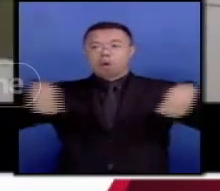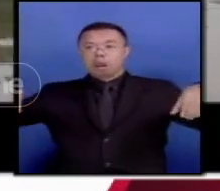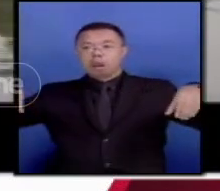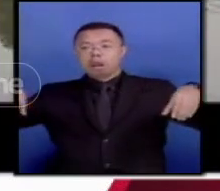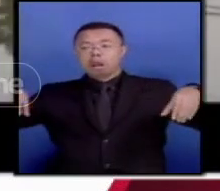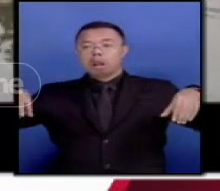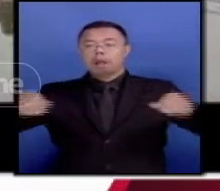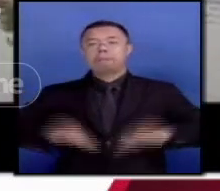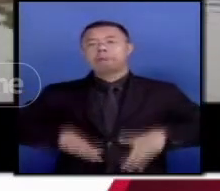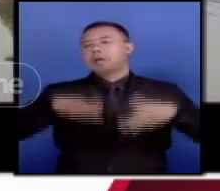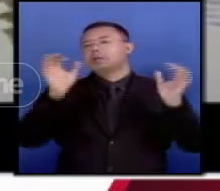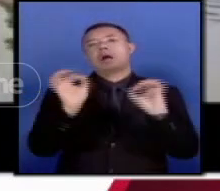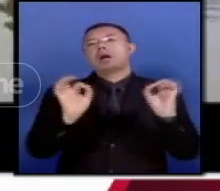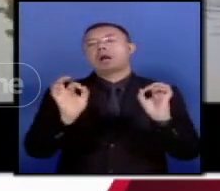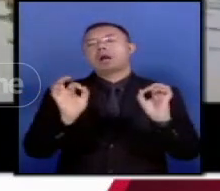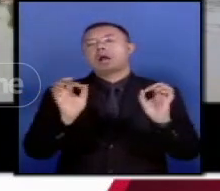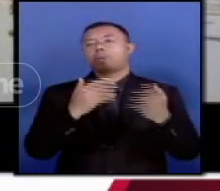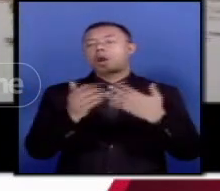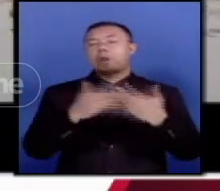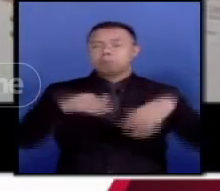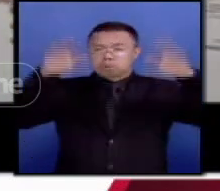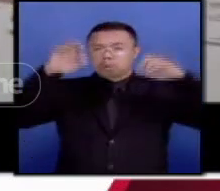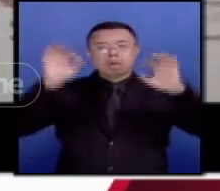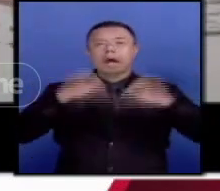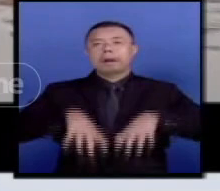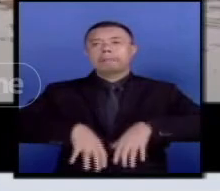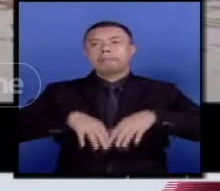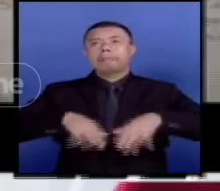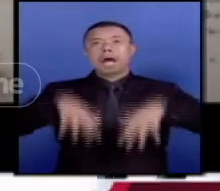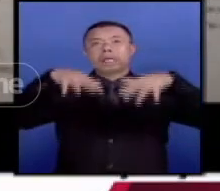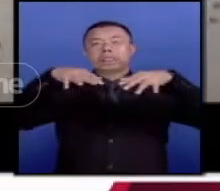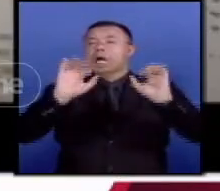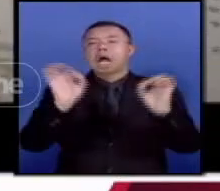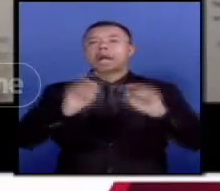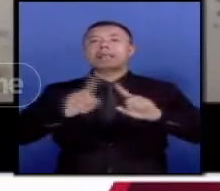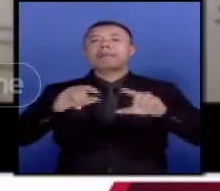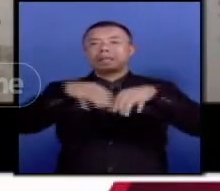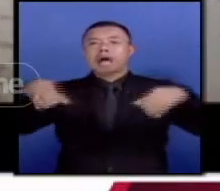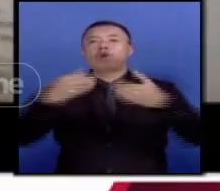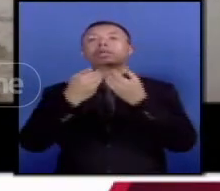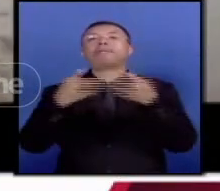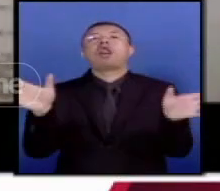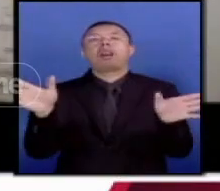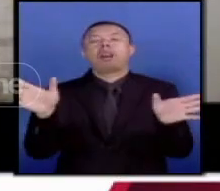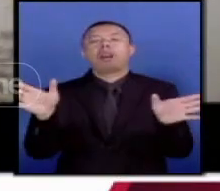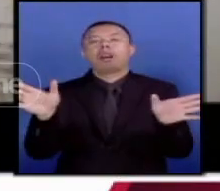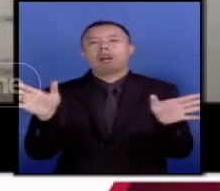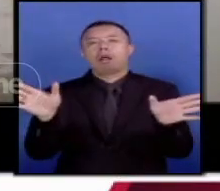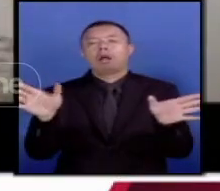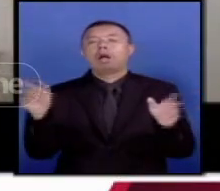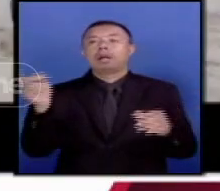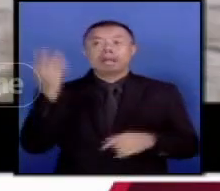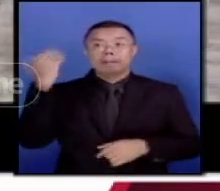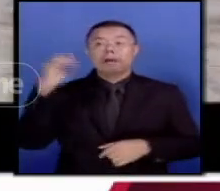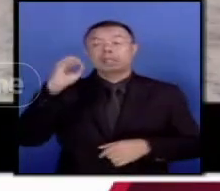tidak terjadi banjir lagi walaupun hujan terjadi Namun karena tangguhnya jebol di perumahan Teluk damai ini sejak